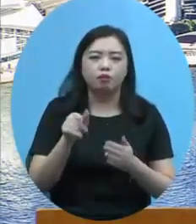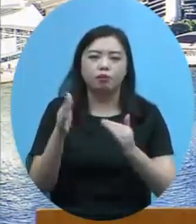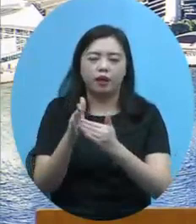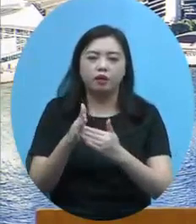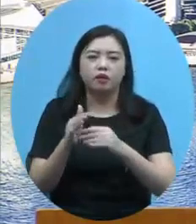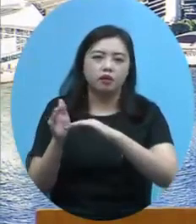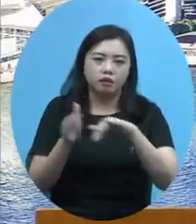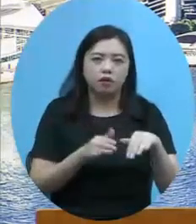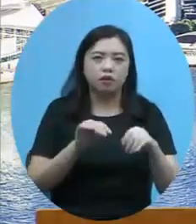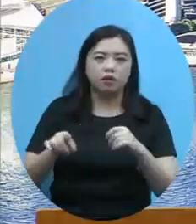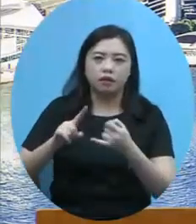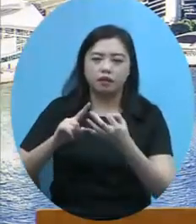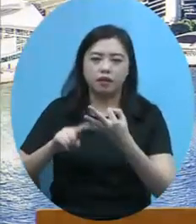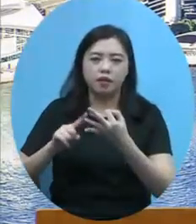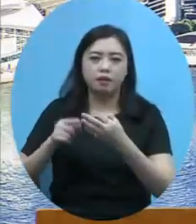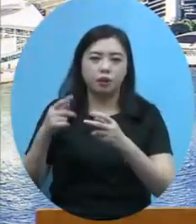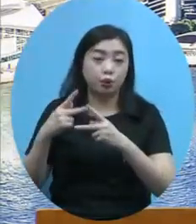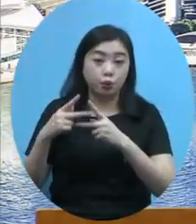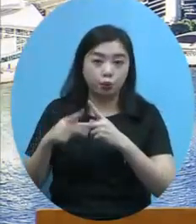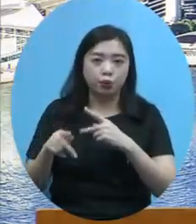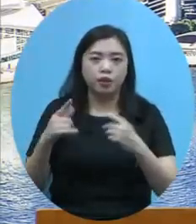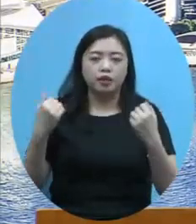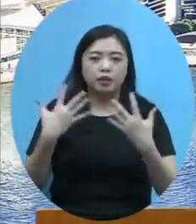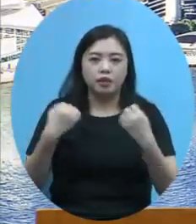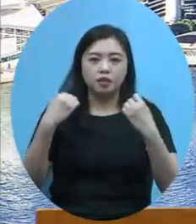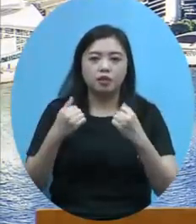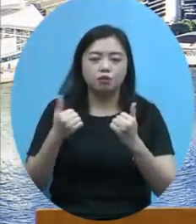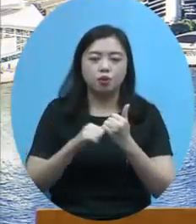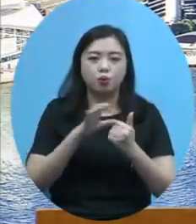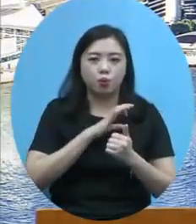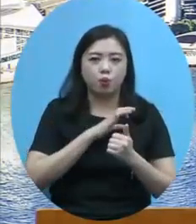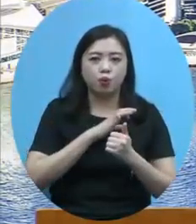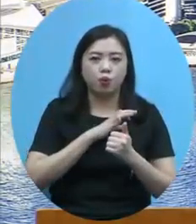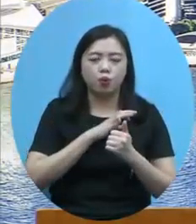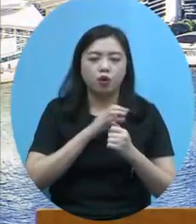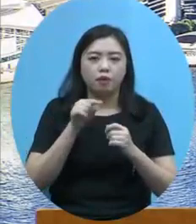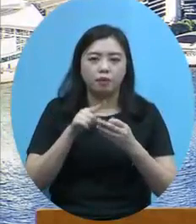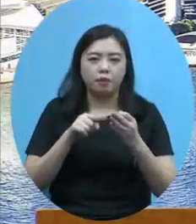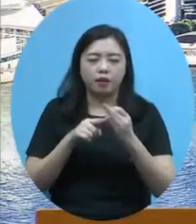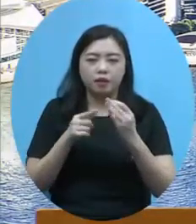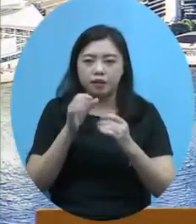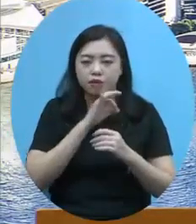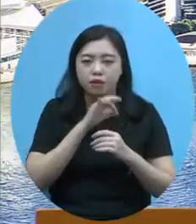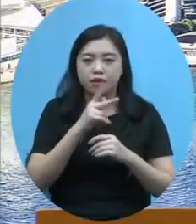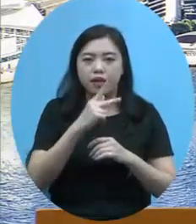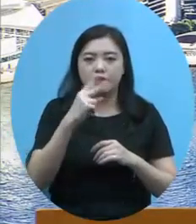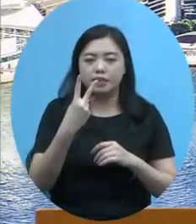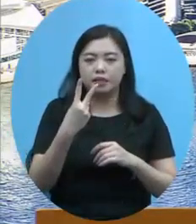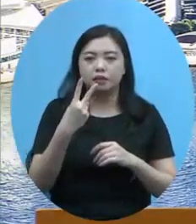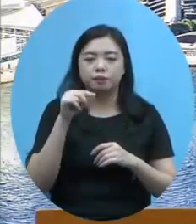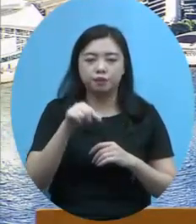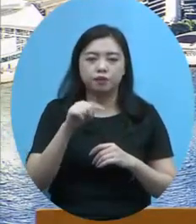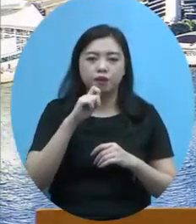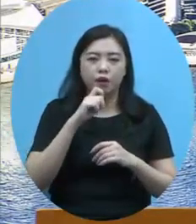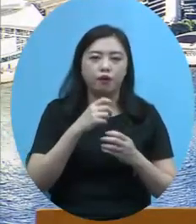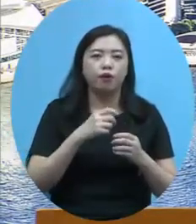咁第3間就係喺屯門嘅健生浸信會白普里幼兒園，咁喺 K2班咧係